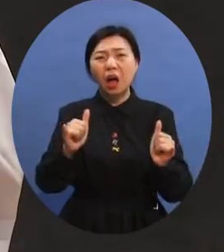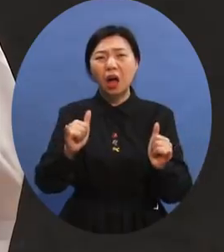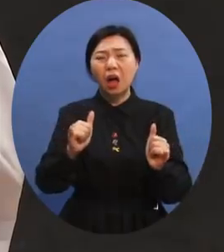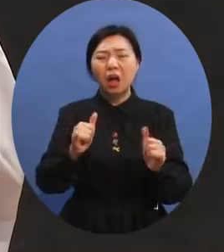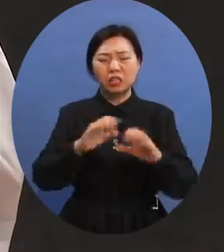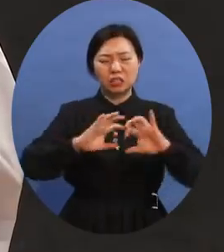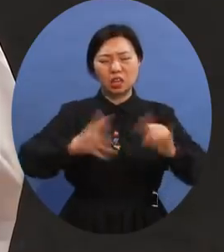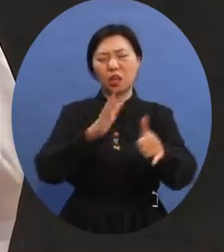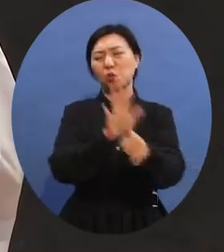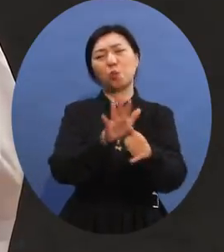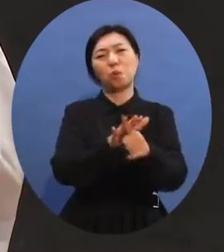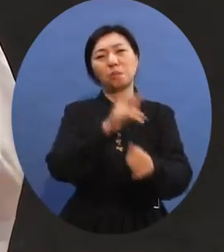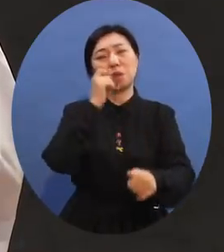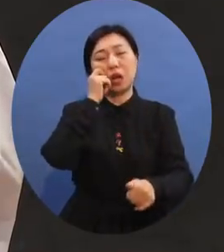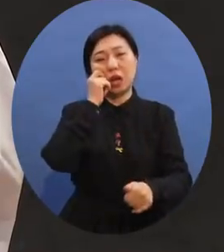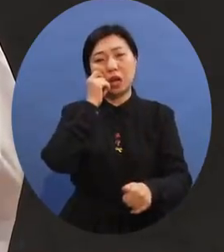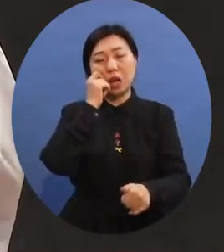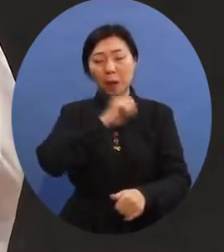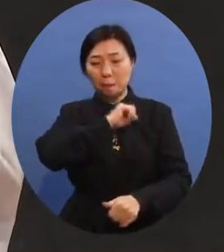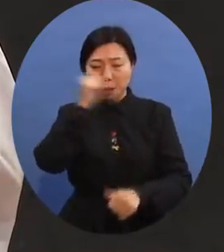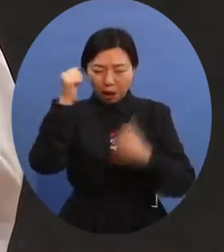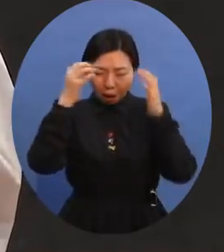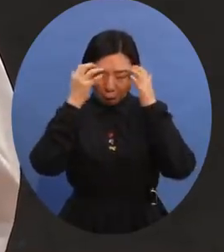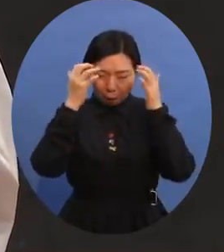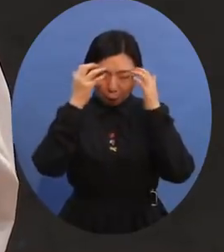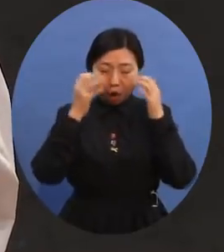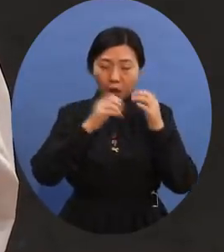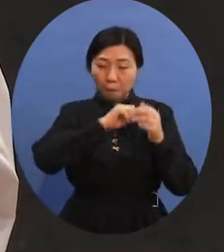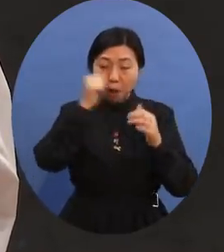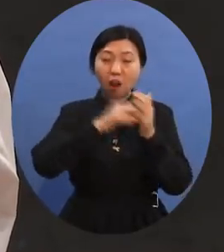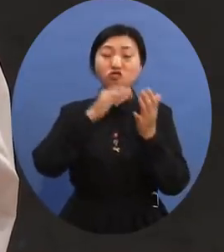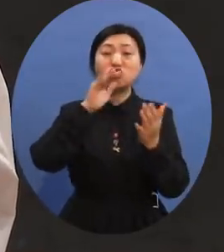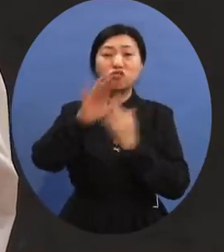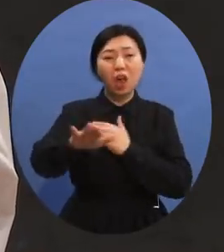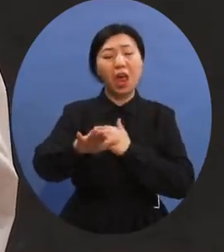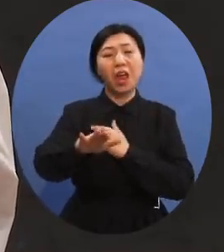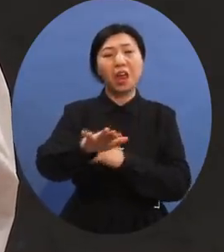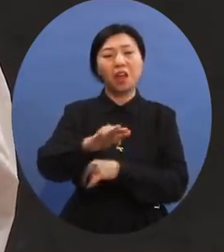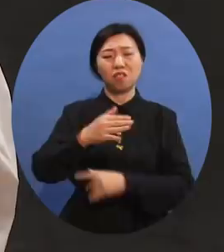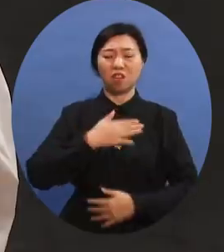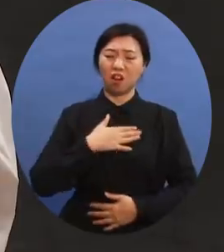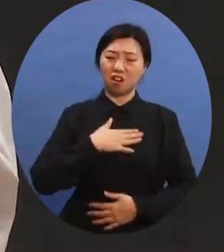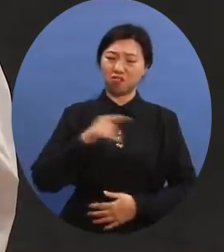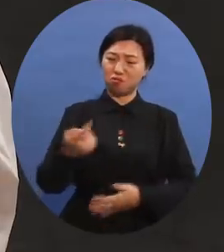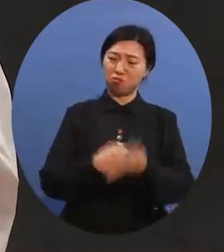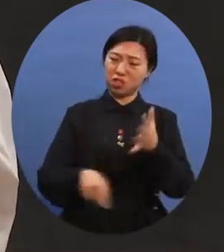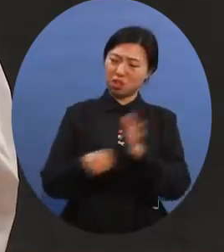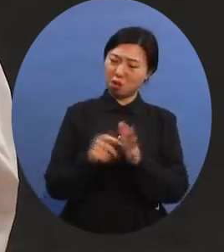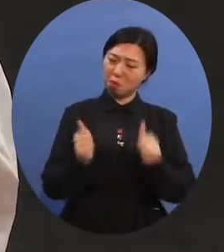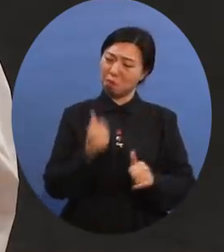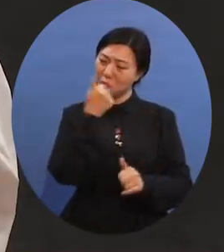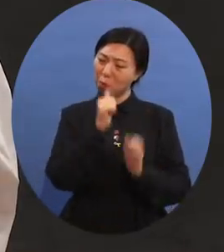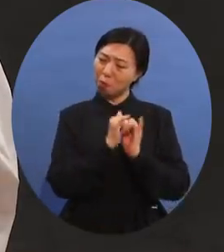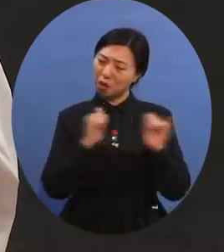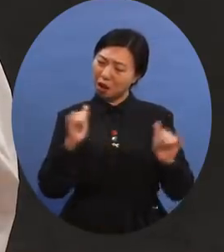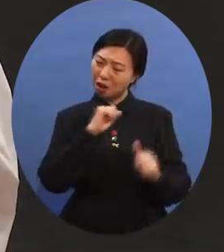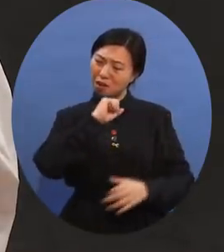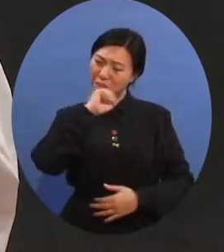된다고 고생하고 돼봐야 도움이 안 되고 이제 대놓으면 나중에 이럴라고 내가 변호사가